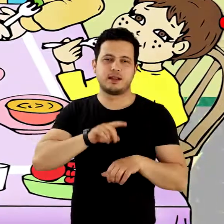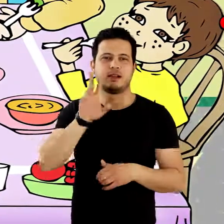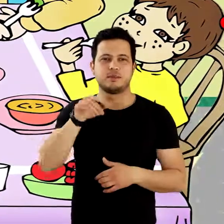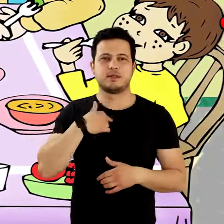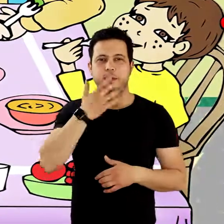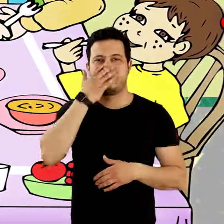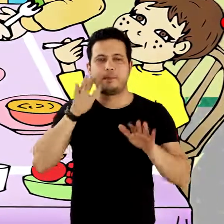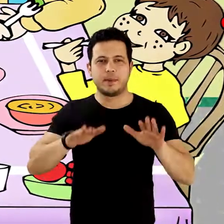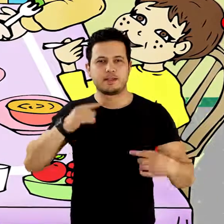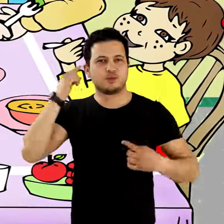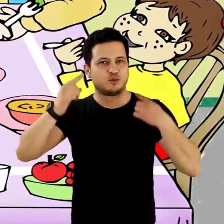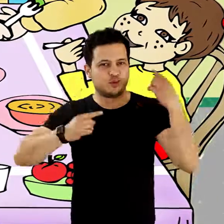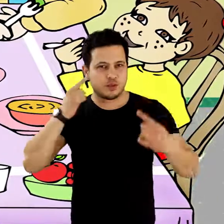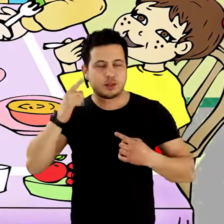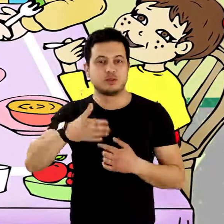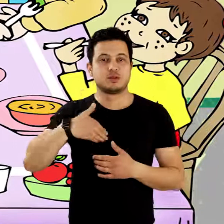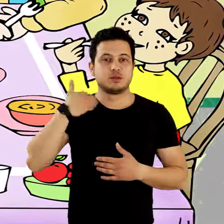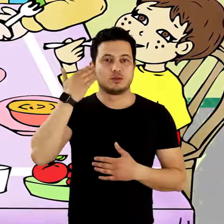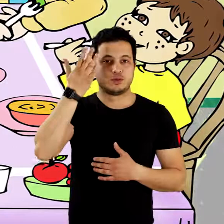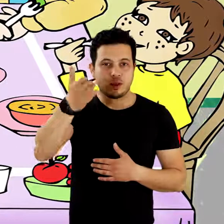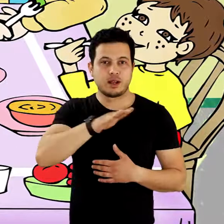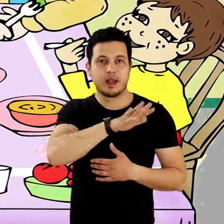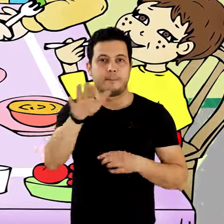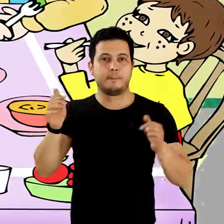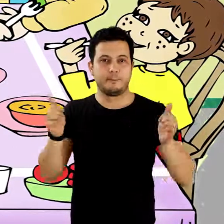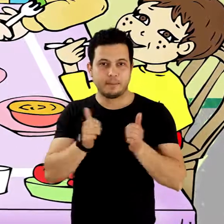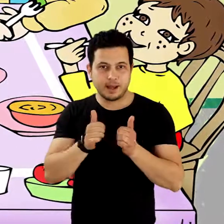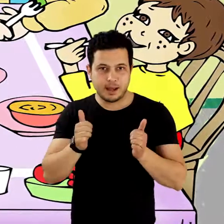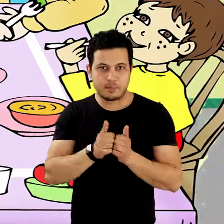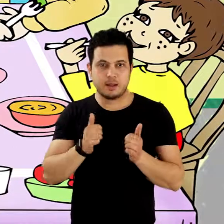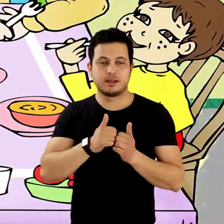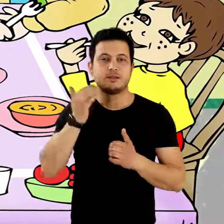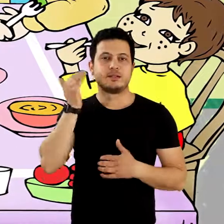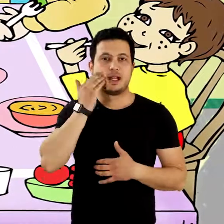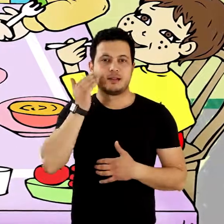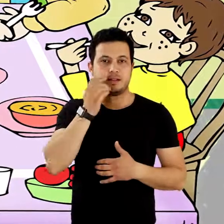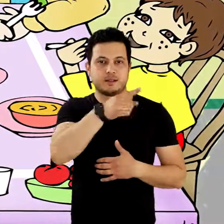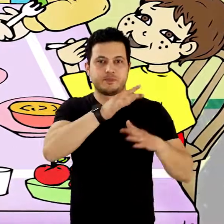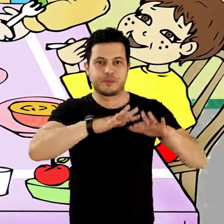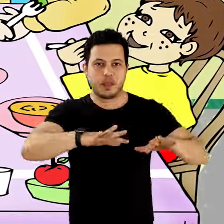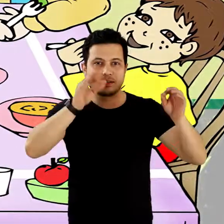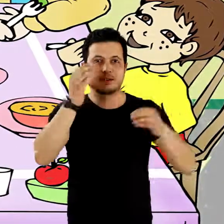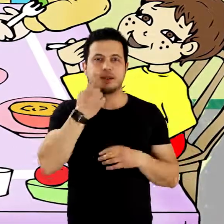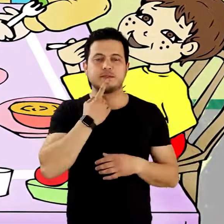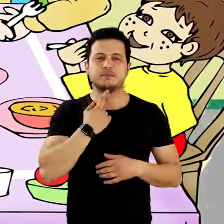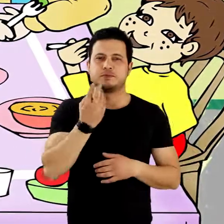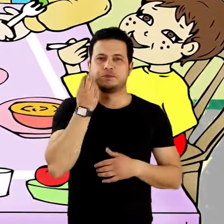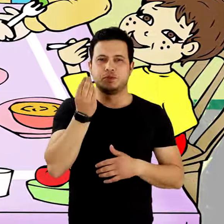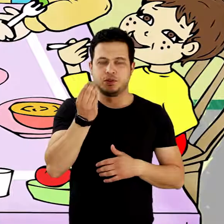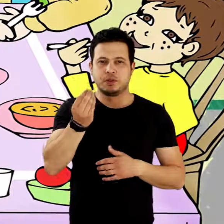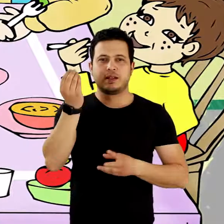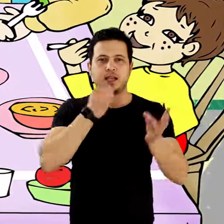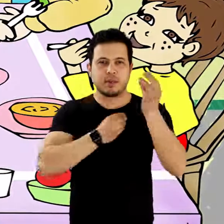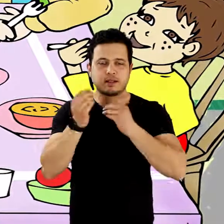beklediğini düşünmekteydiler. Sonra hep birlikte... Ninelerinin hazırladığı lezzetli yemekleri